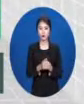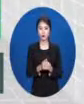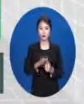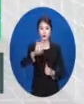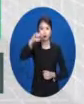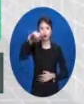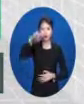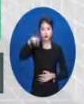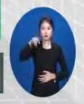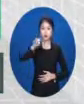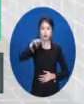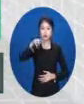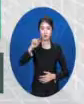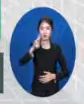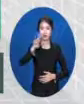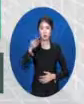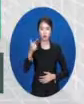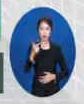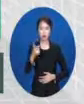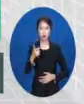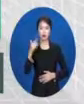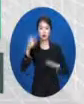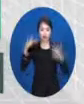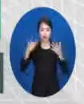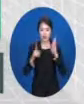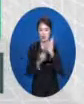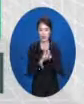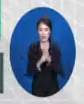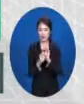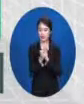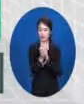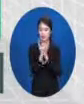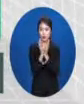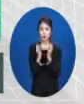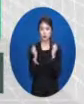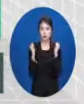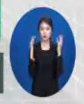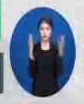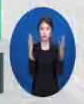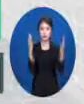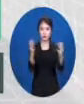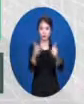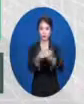풍세면 용정리 일원 풍서천변의 가을을 알리는 코스모스가 만개했습니다.